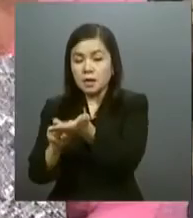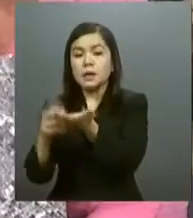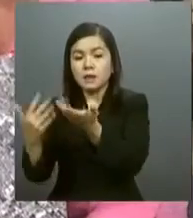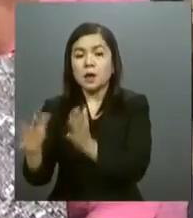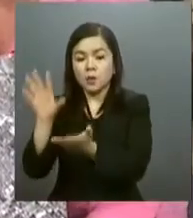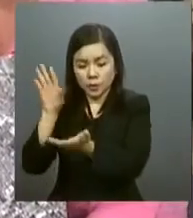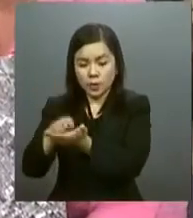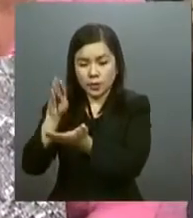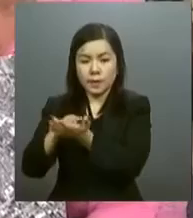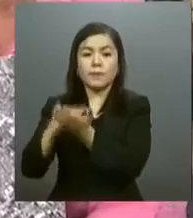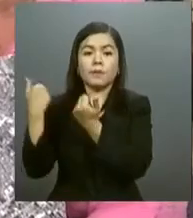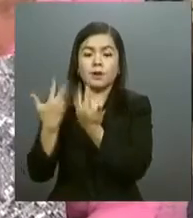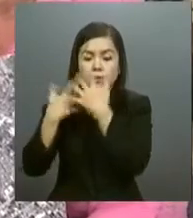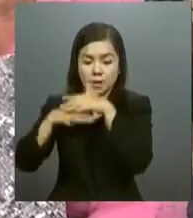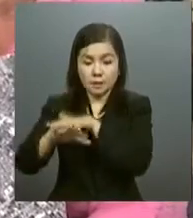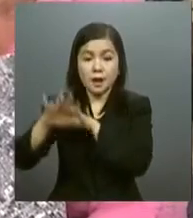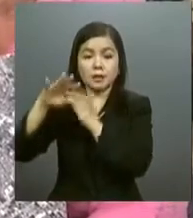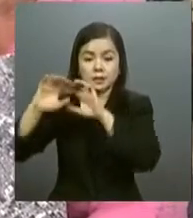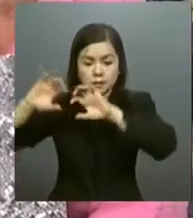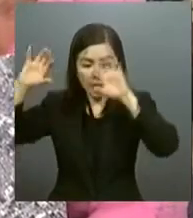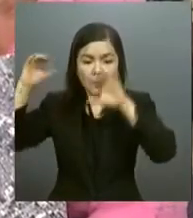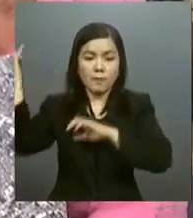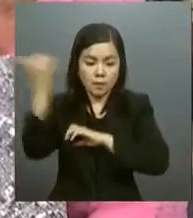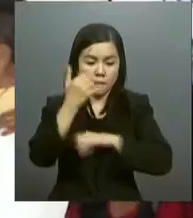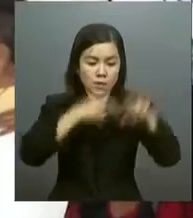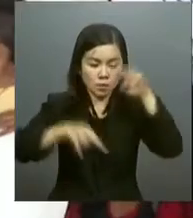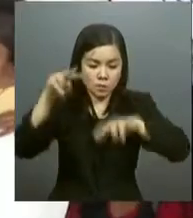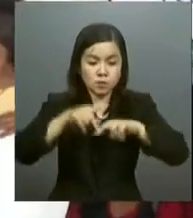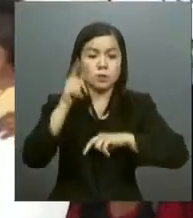รัฐที่ดูแลอยู่ในพื้นที่เข้าตรวจสอบข้อเท็จจริงด้วยค่ะ